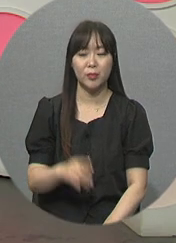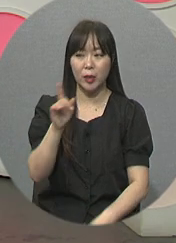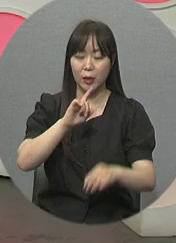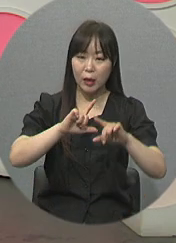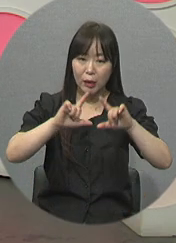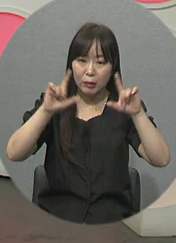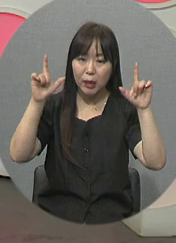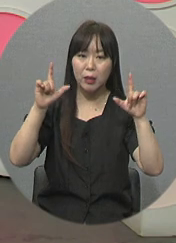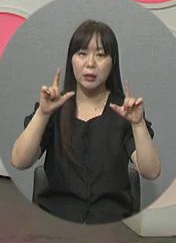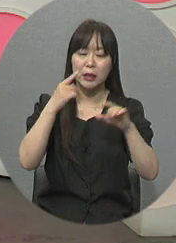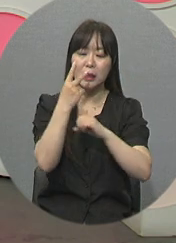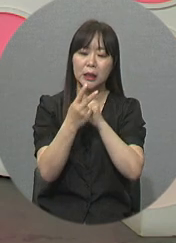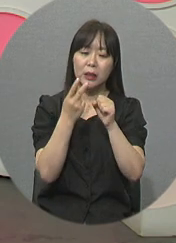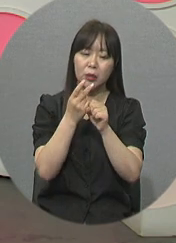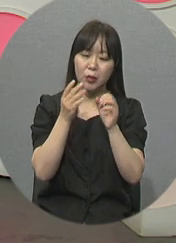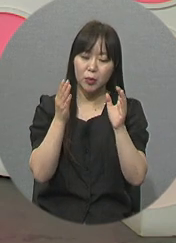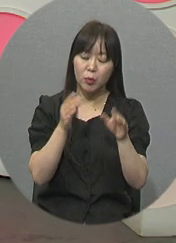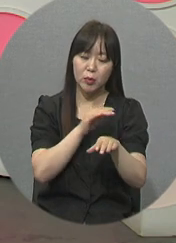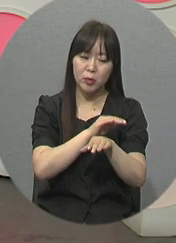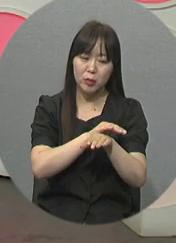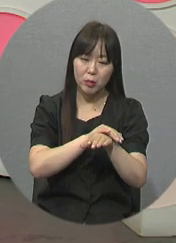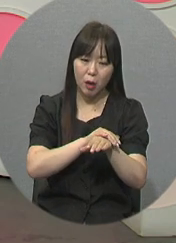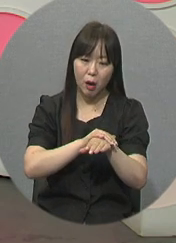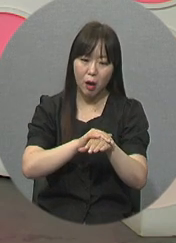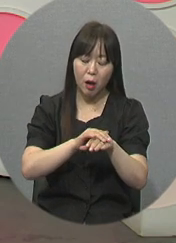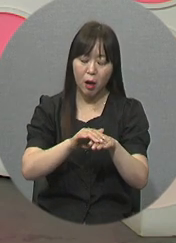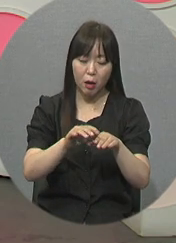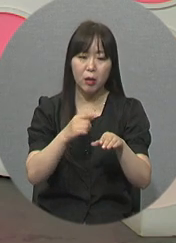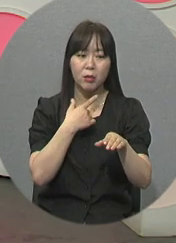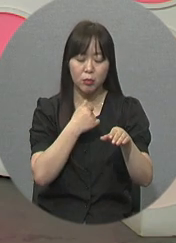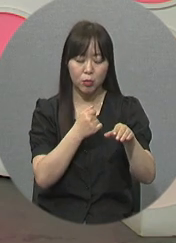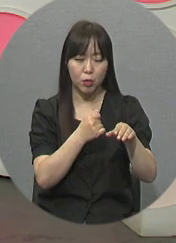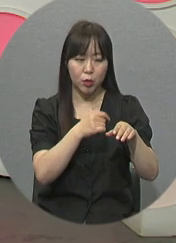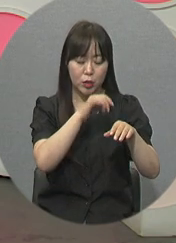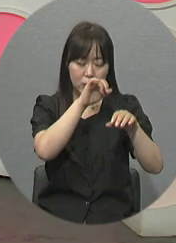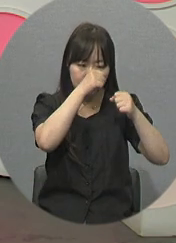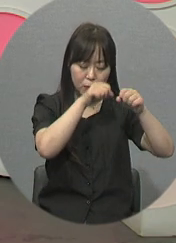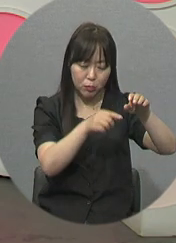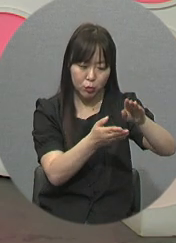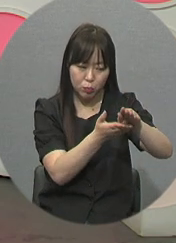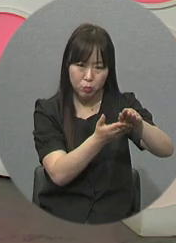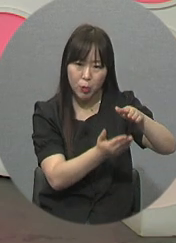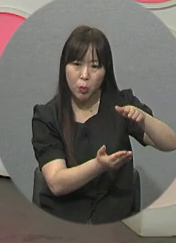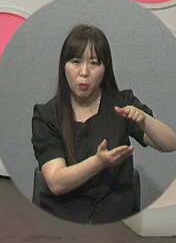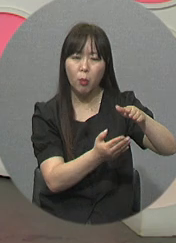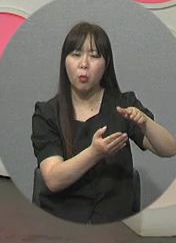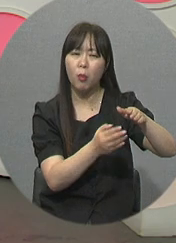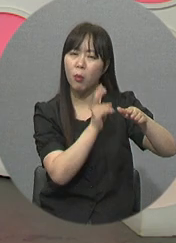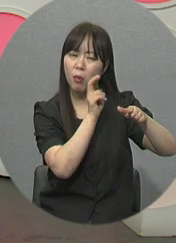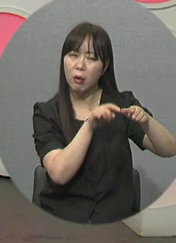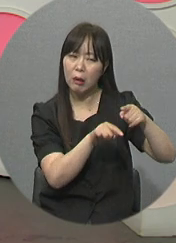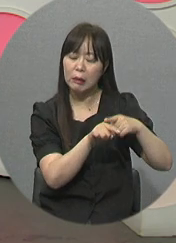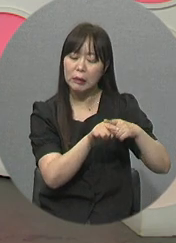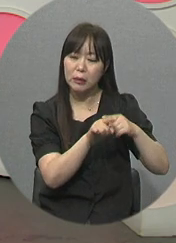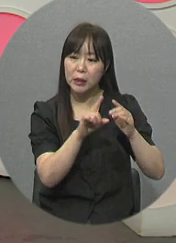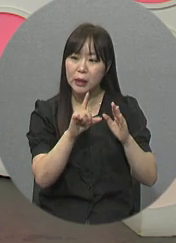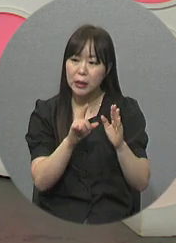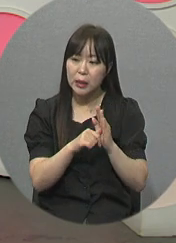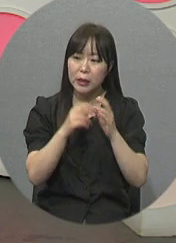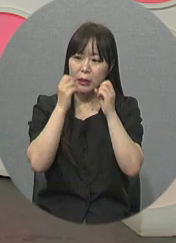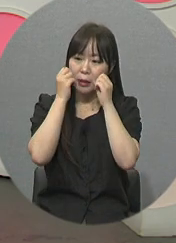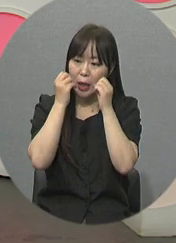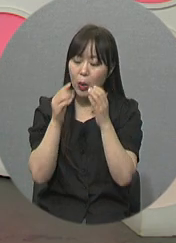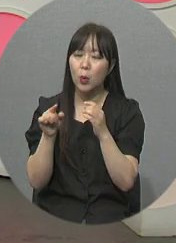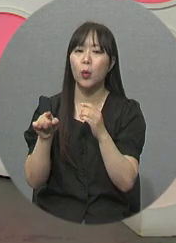하루는 2년 동안 잘 신고 다닌 구두 뒷굽이 벌어져 금방 떨어질 것 같았습니다. 때마침